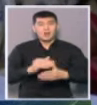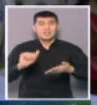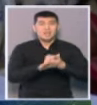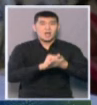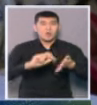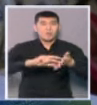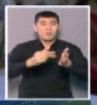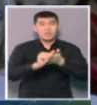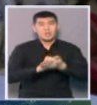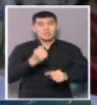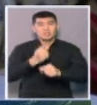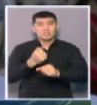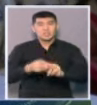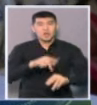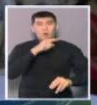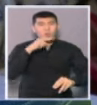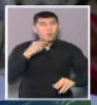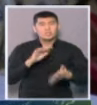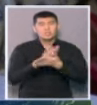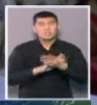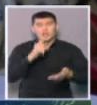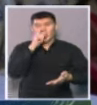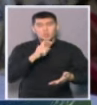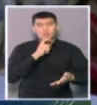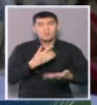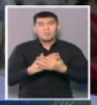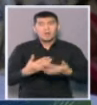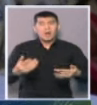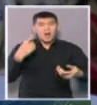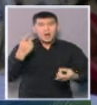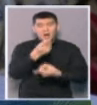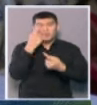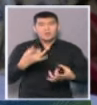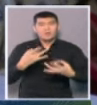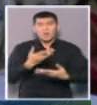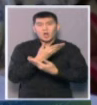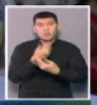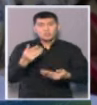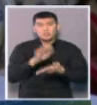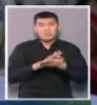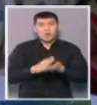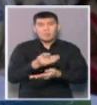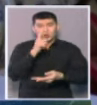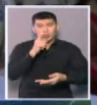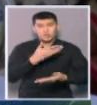Құжаттарға қол қой дейді, ол ойша орысша, мен еш нәрсе де түсінбеймін, түсіндірме жұмыста да жасаған жоқ, еш нәрсе бердім.